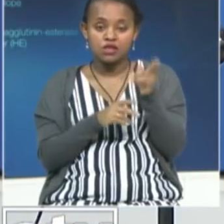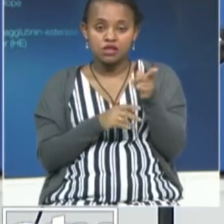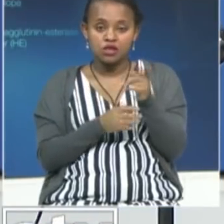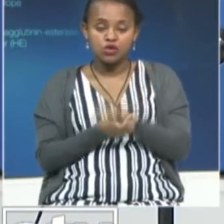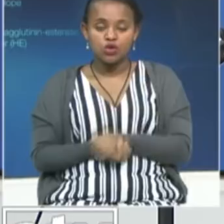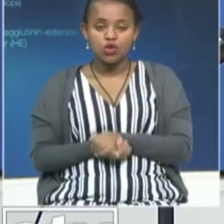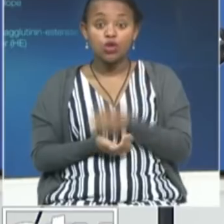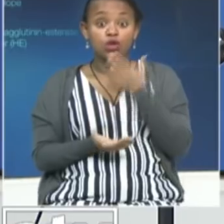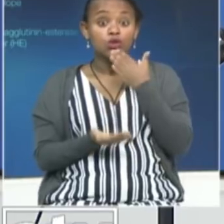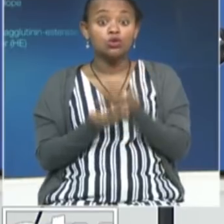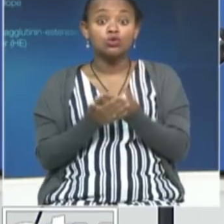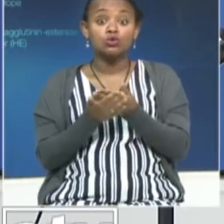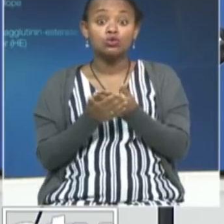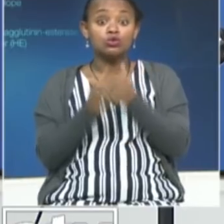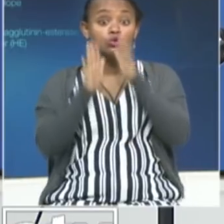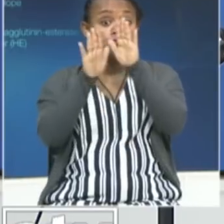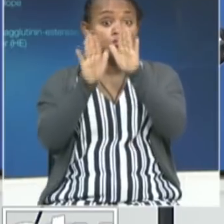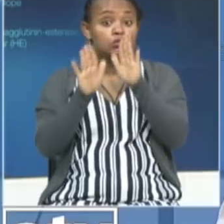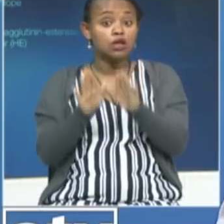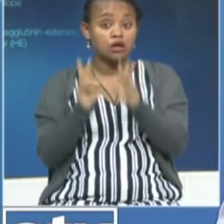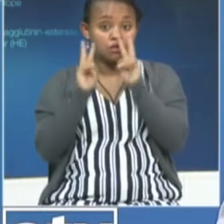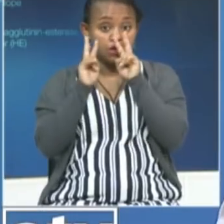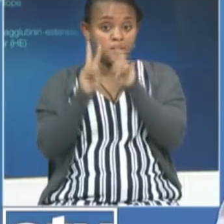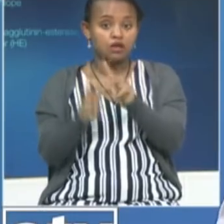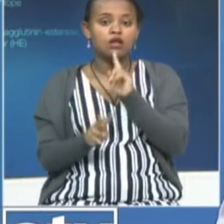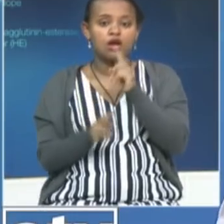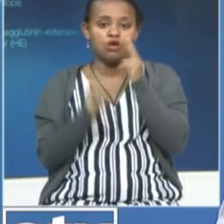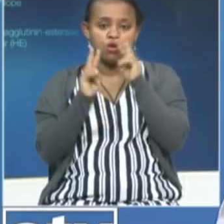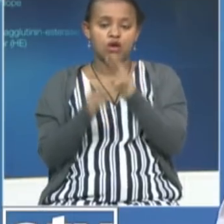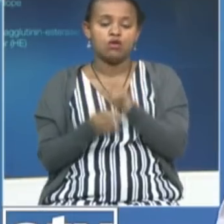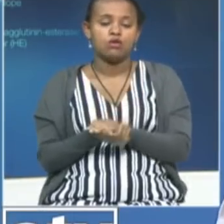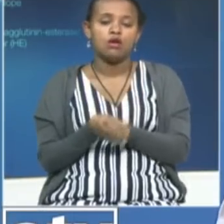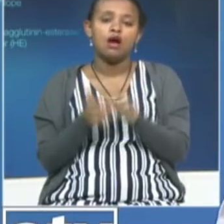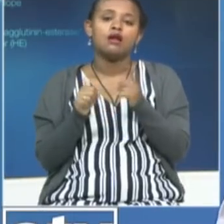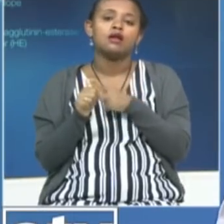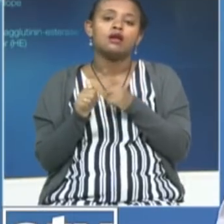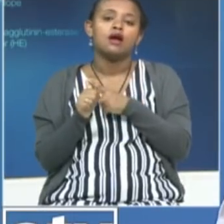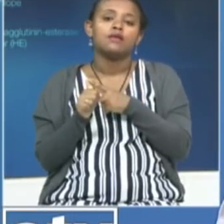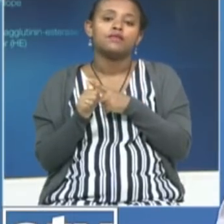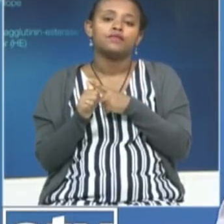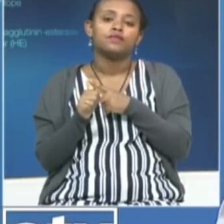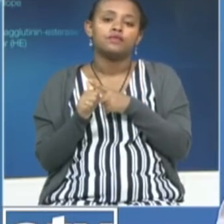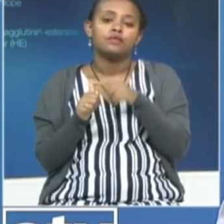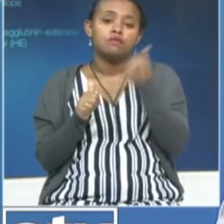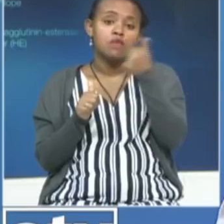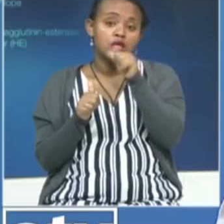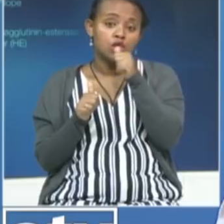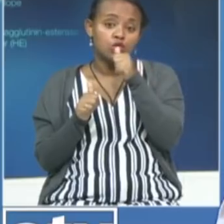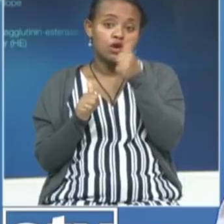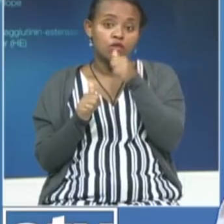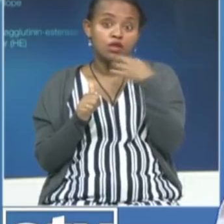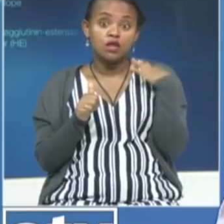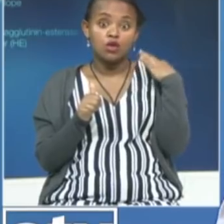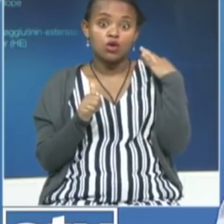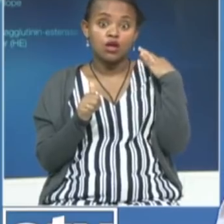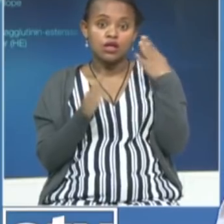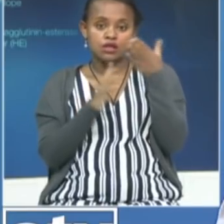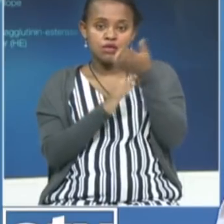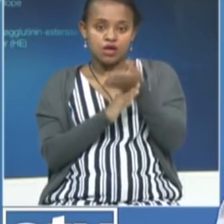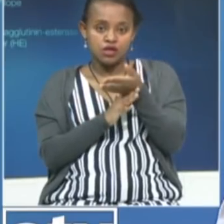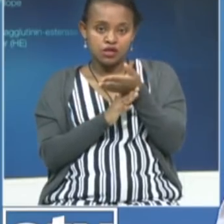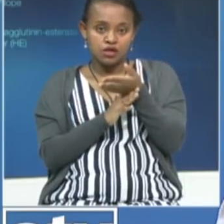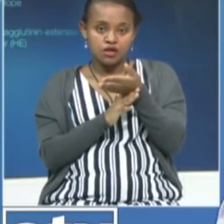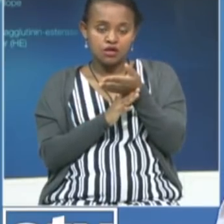ጥሩ፣ በጣም የሚገርም እይታ ነው ያዩት። እና አንደኛ መጠጡን ከሚጠጣው ግለሰብ አንጻር